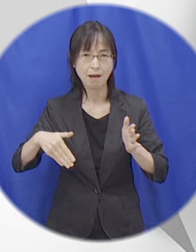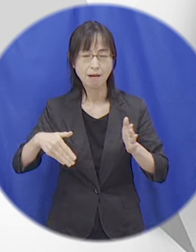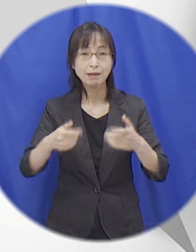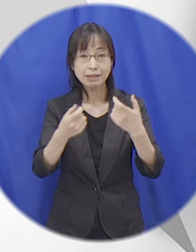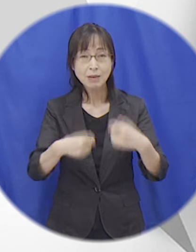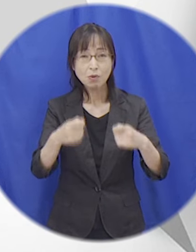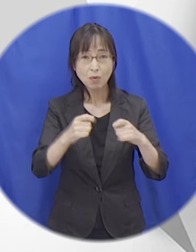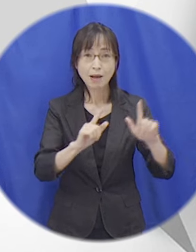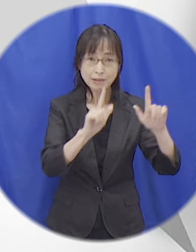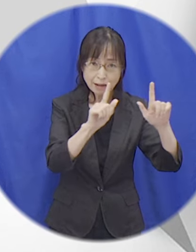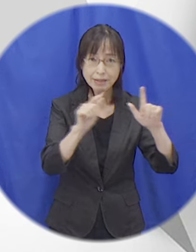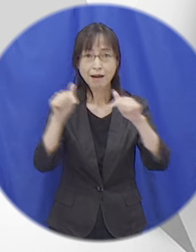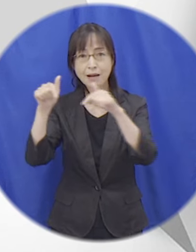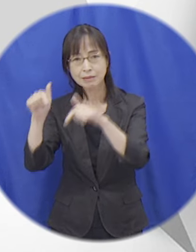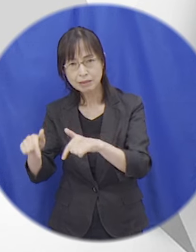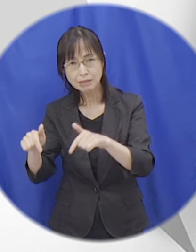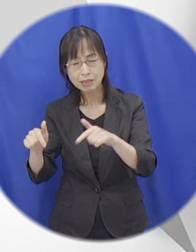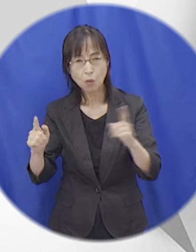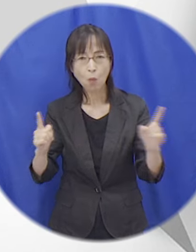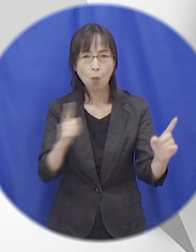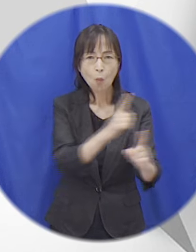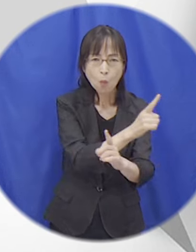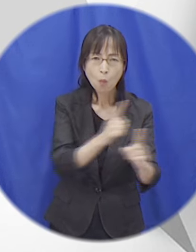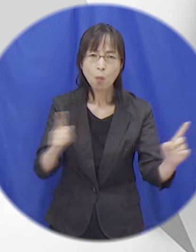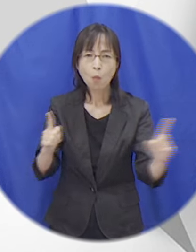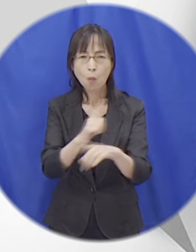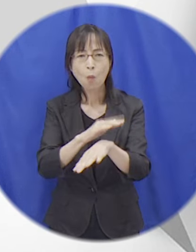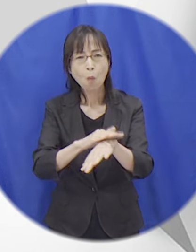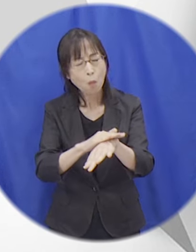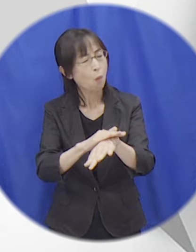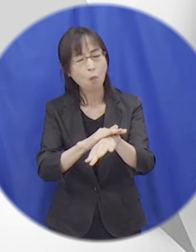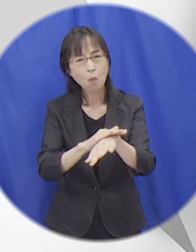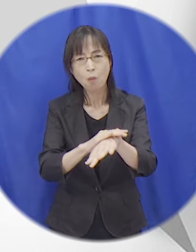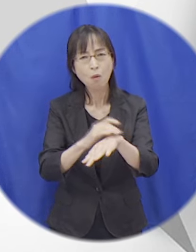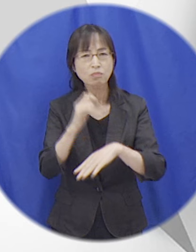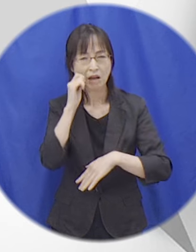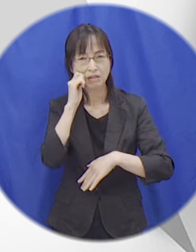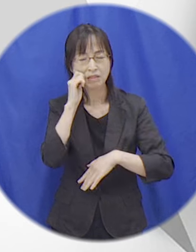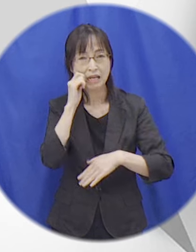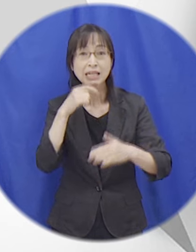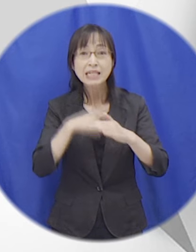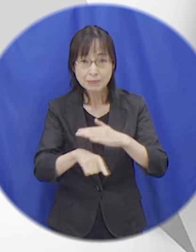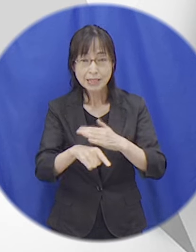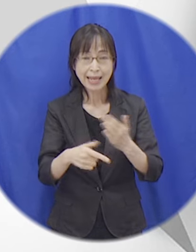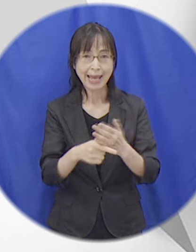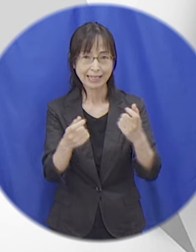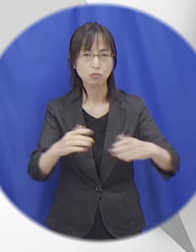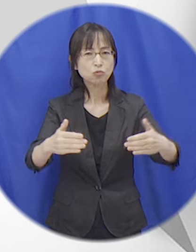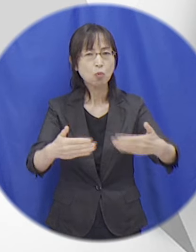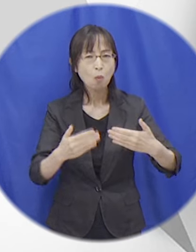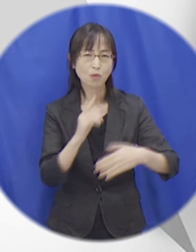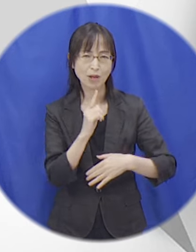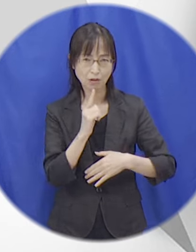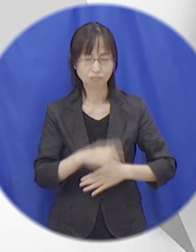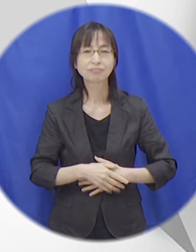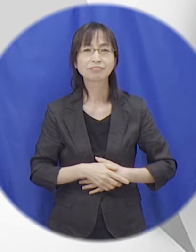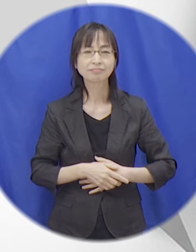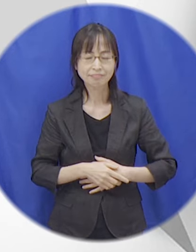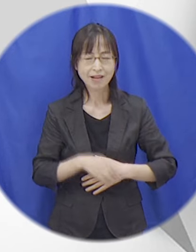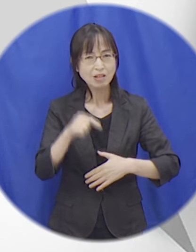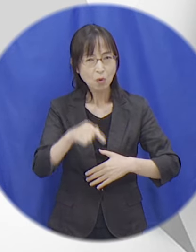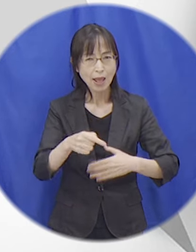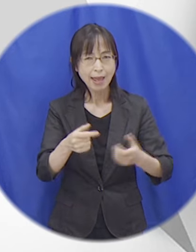口から西口へ、街から街への行き来が難しいこともあり、駅袋と言われてきました。駅袋からの